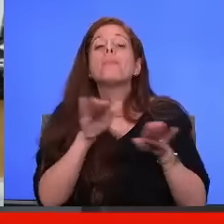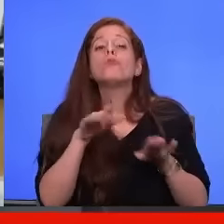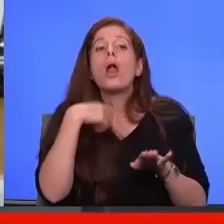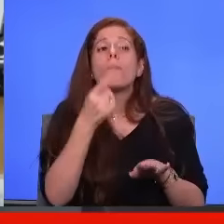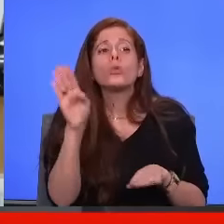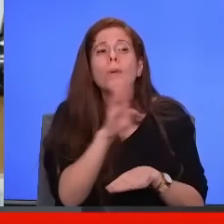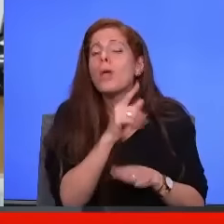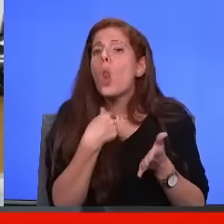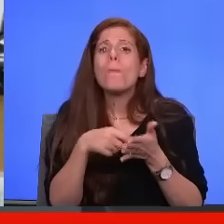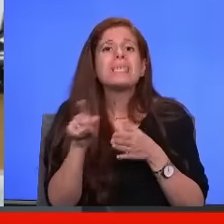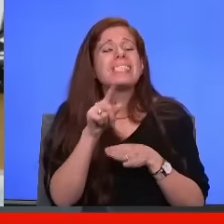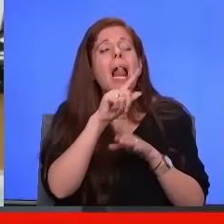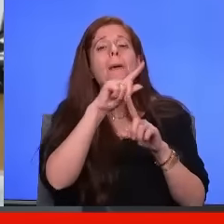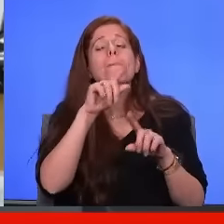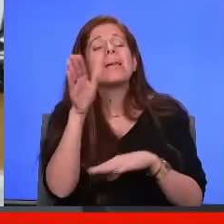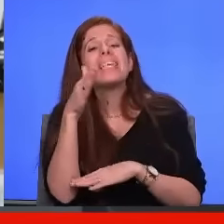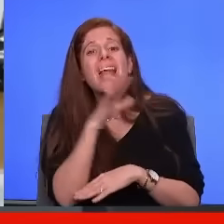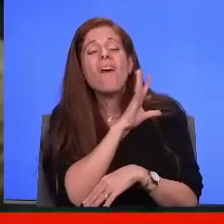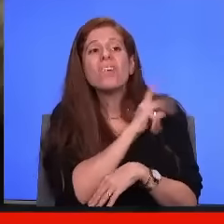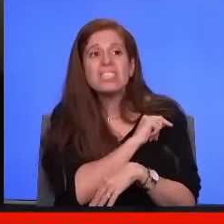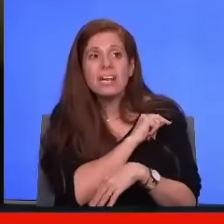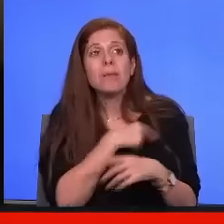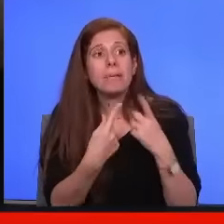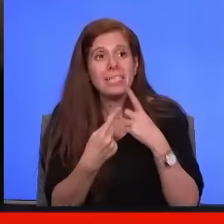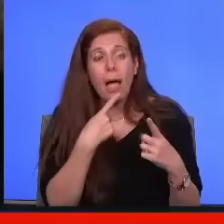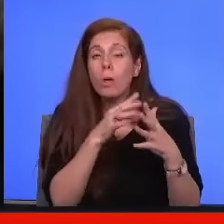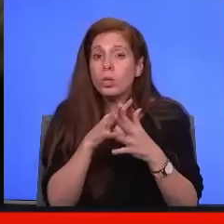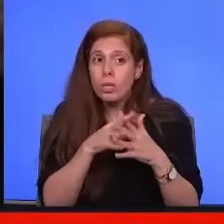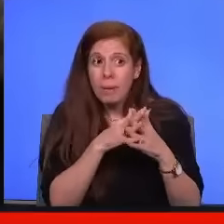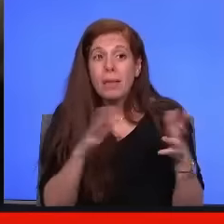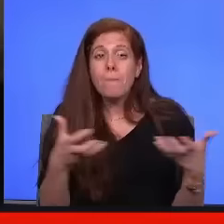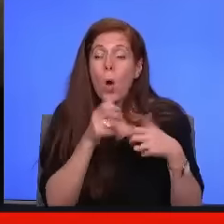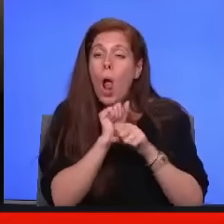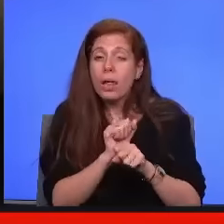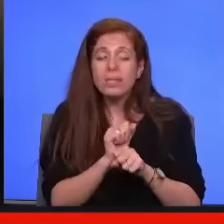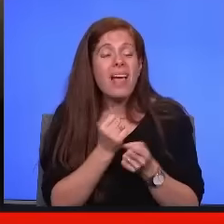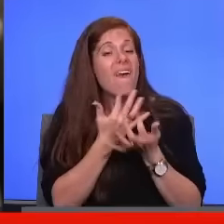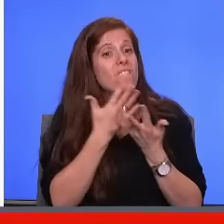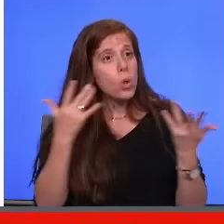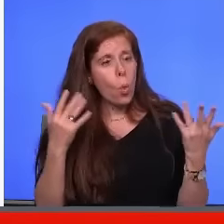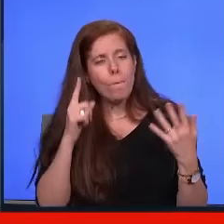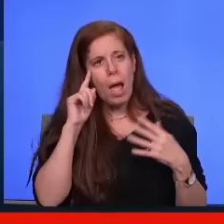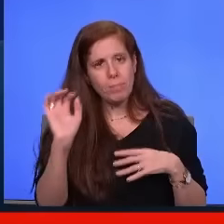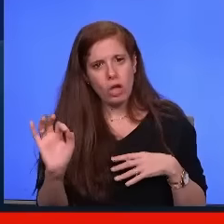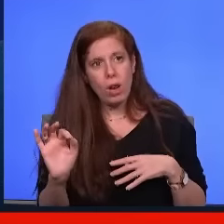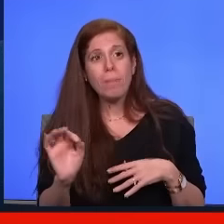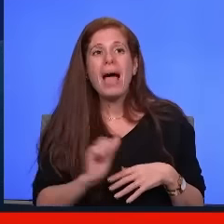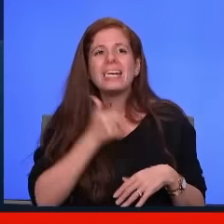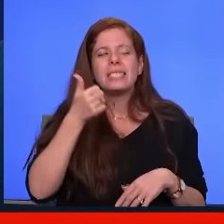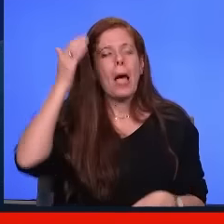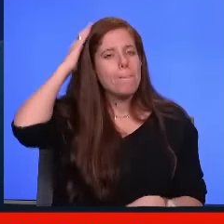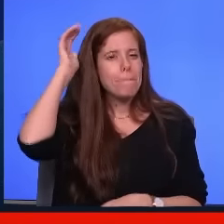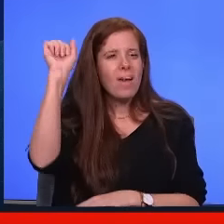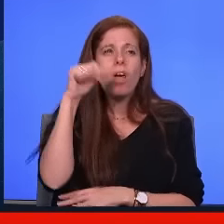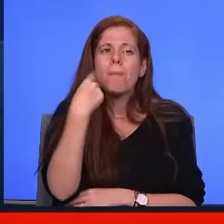לא פסל מדינה פלסטינית במהלך שיחתו עם נשיא ארצות הברית. בקואליציה הבהירו באופן חד משמעי מה עמדתם. השר בן גביר צייץ,